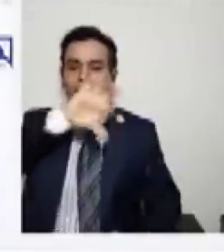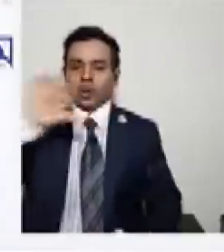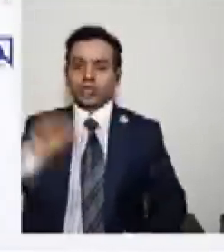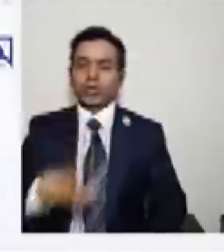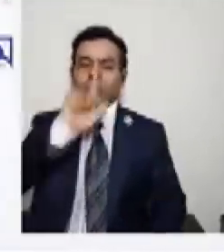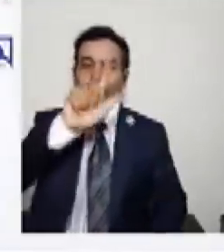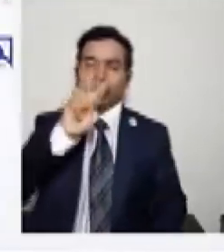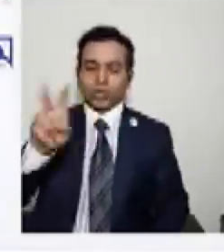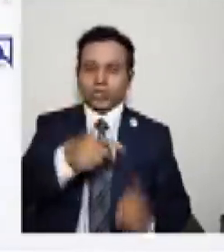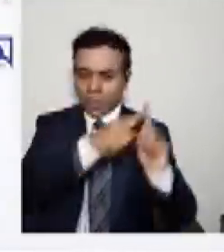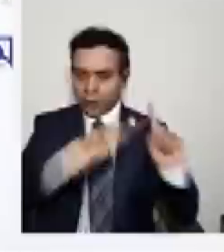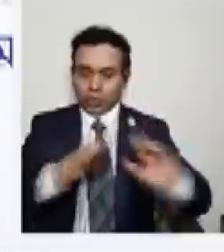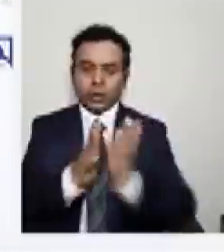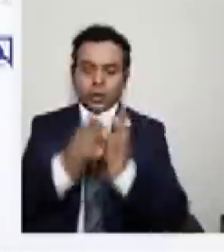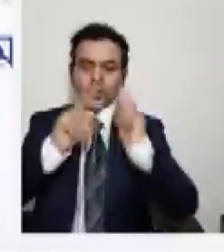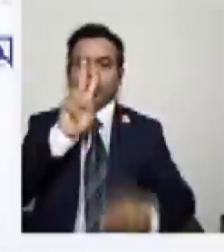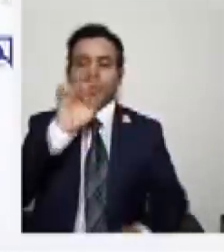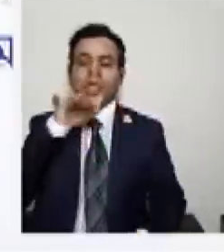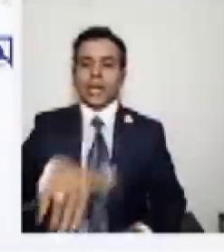3,42,246 জন, গত 24 ঘন্টা ছাড় পেয়েছেন